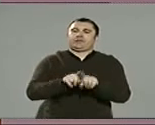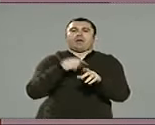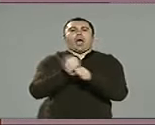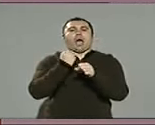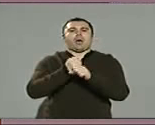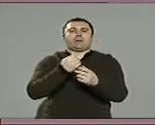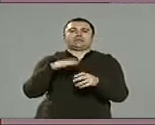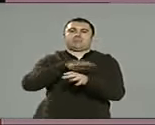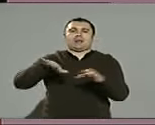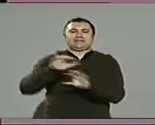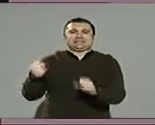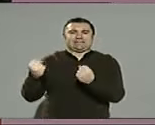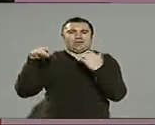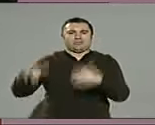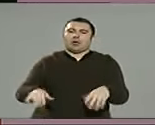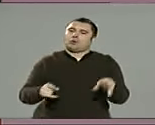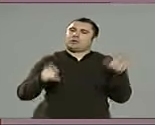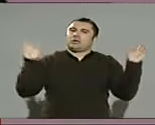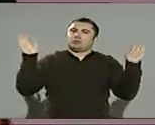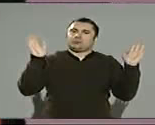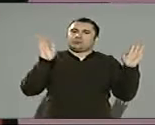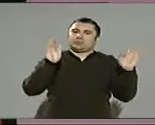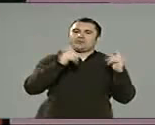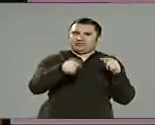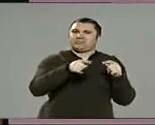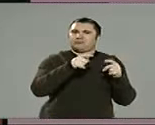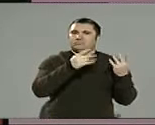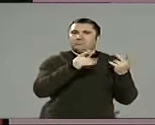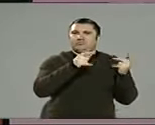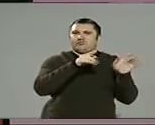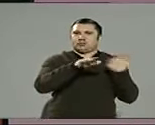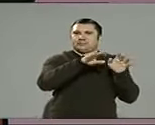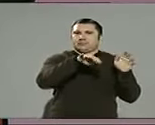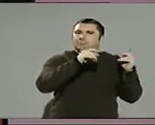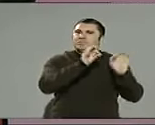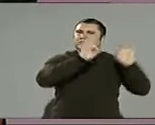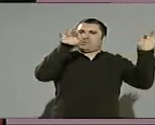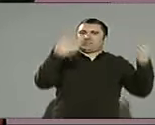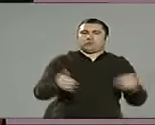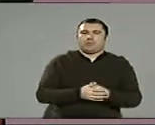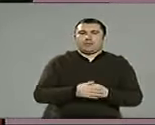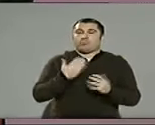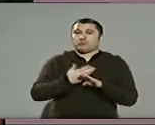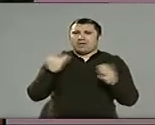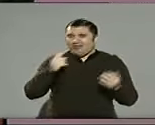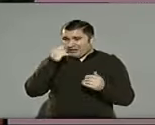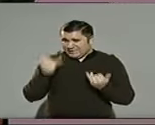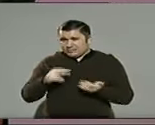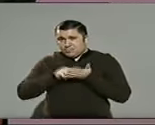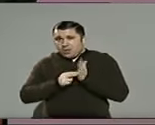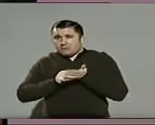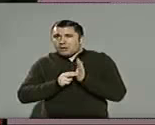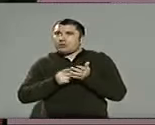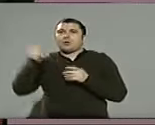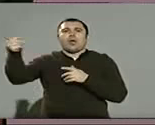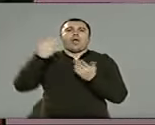sichern. Übrigens nicht nur in Deutschland. Wenn wir jetzt Pläne schmieden, wie man aus der Sonne der Sahara Strom machen kann und